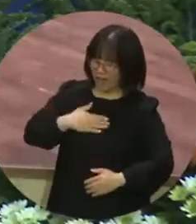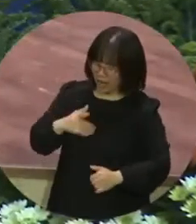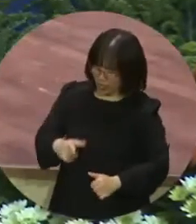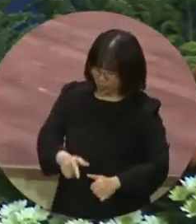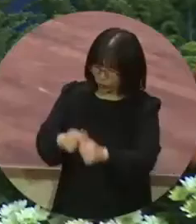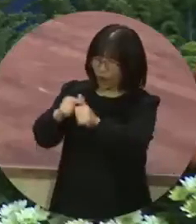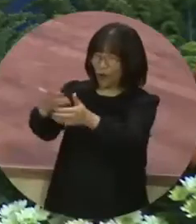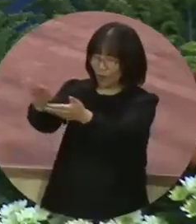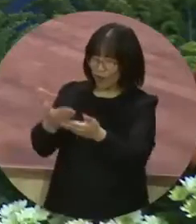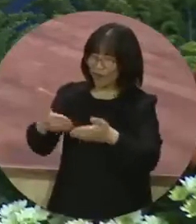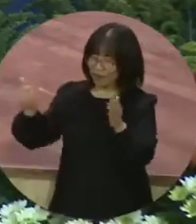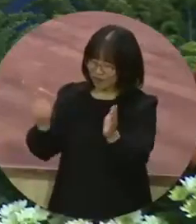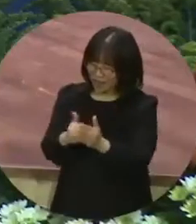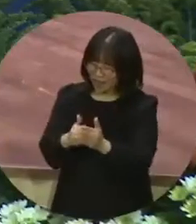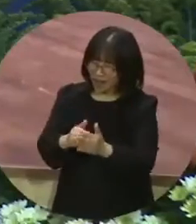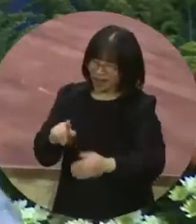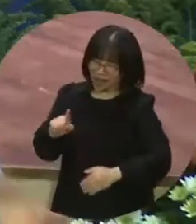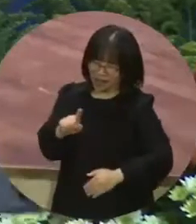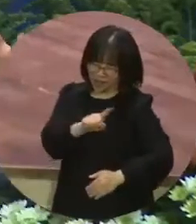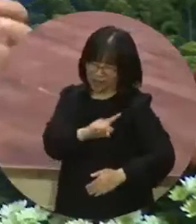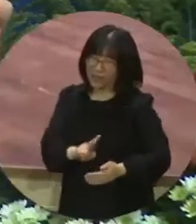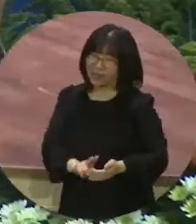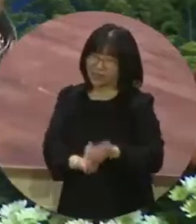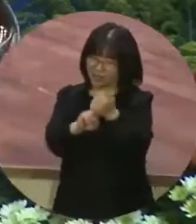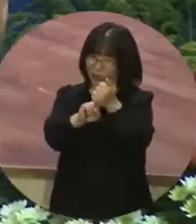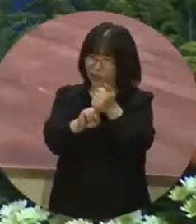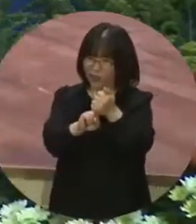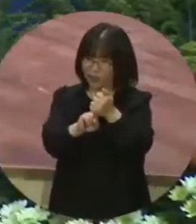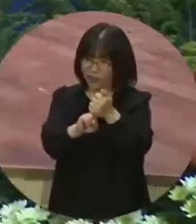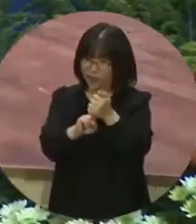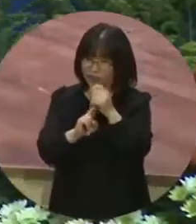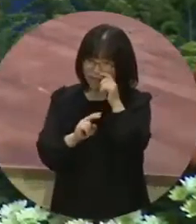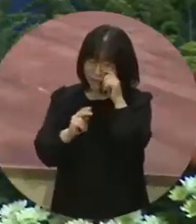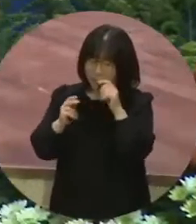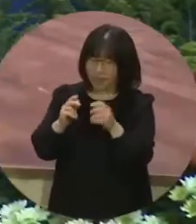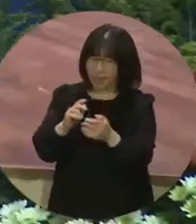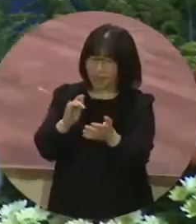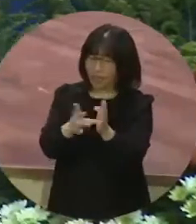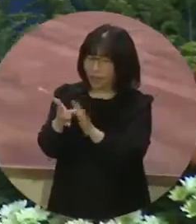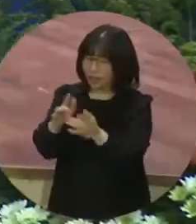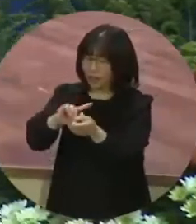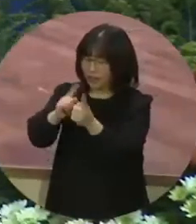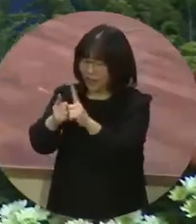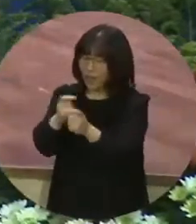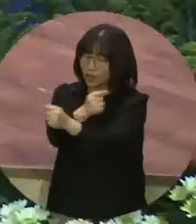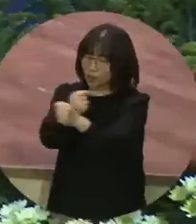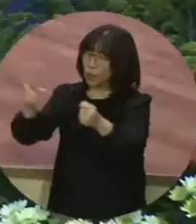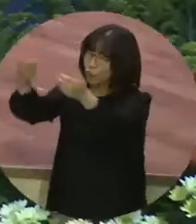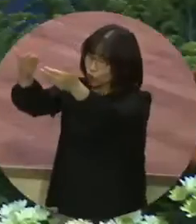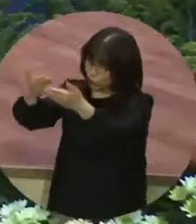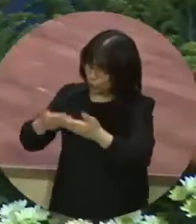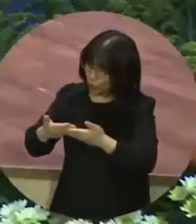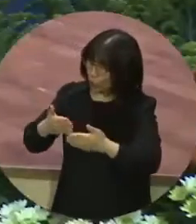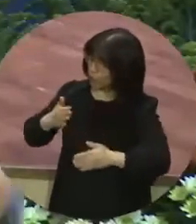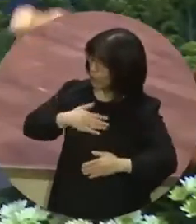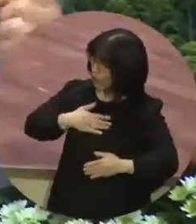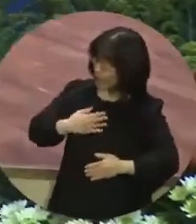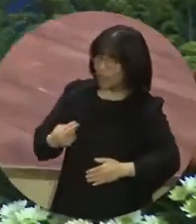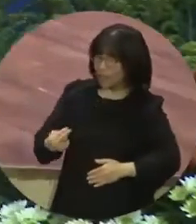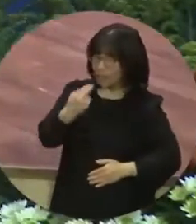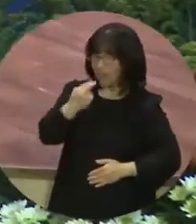거예요. 아시겠어요? 예수 그리스도의 십자가 대속과 부활을 통해서 나에게 뭐